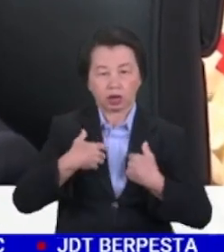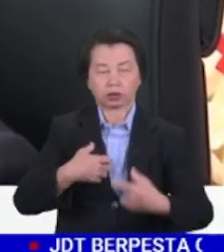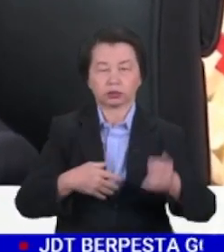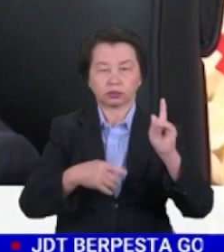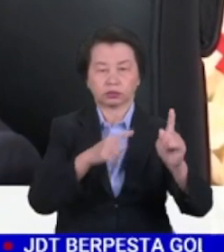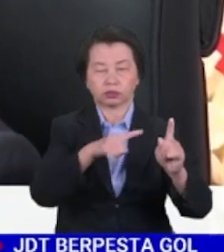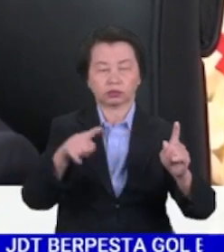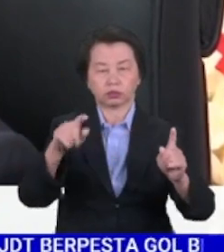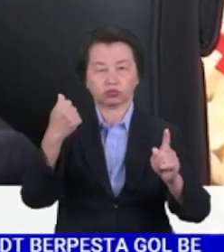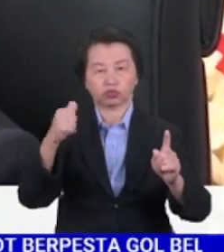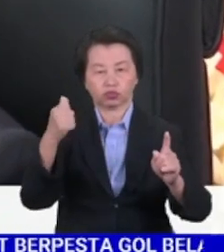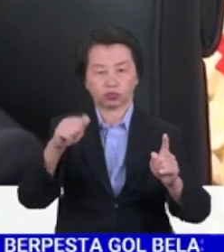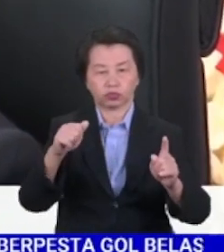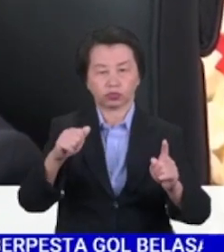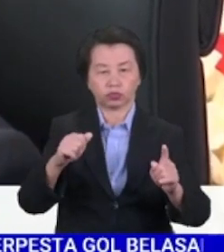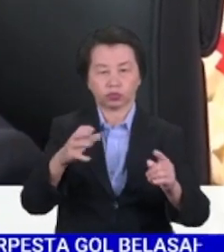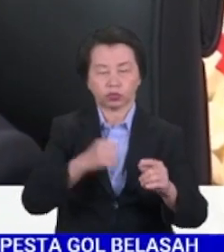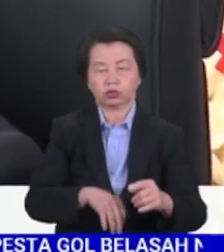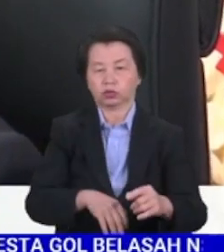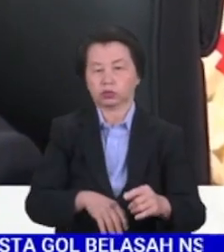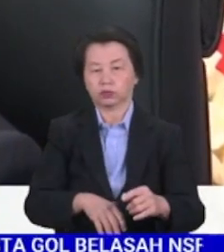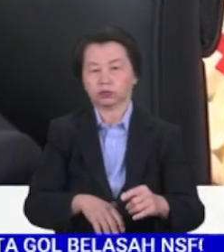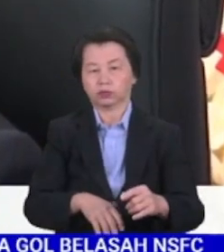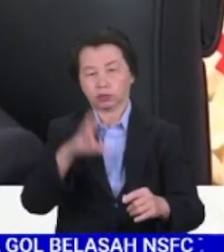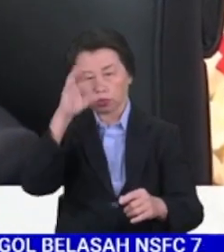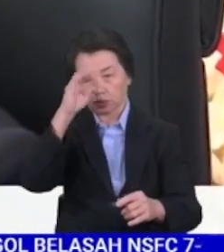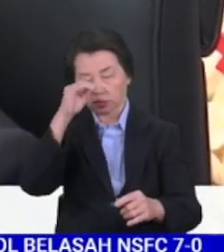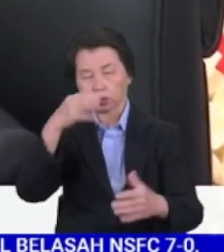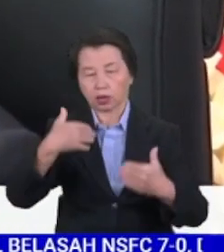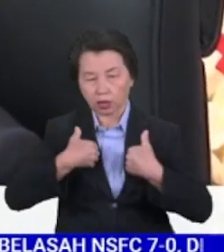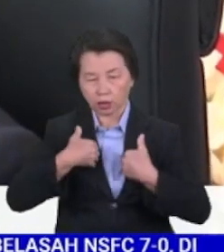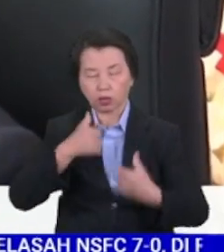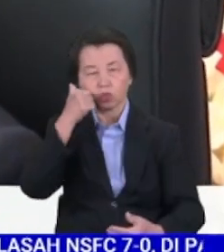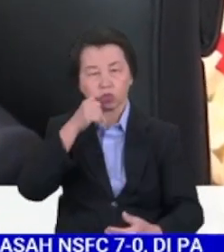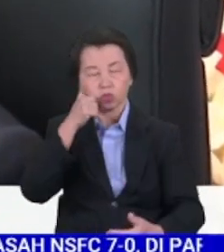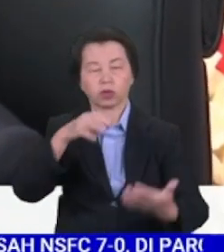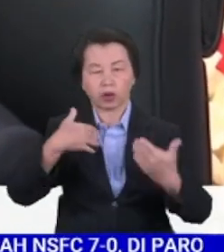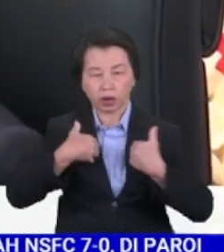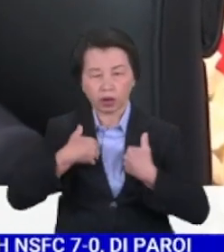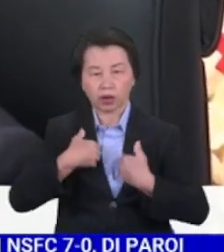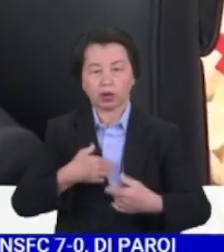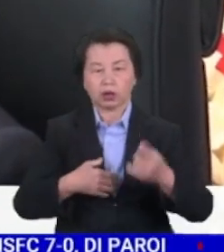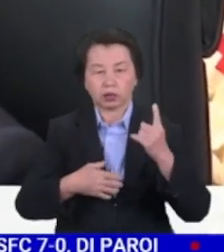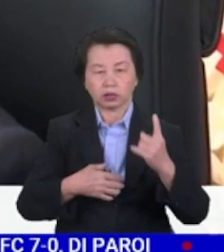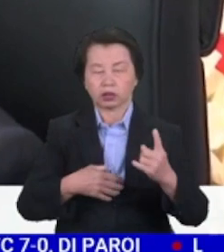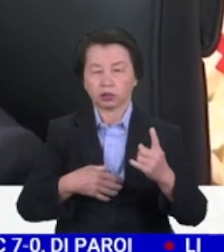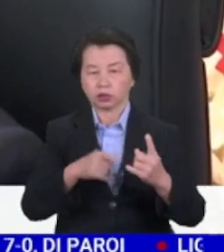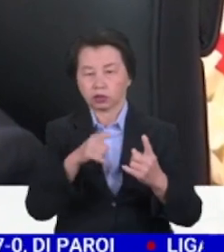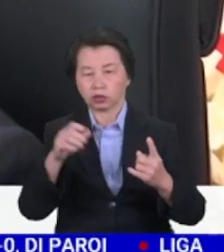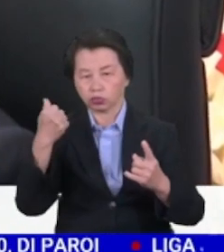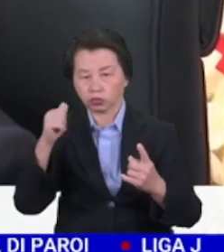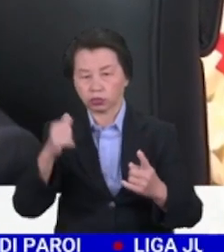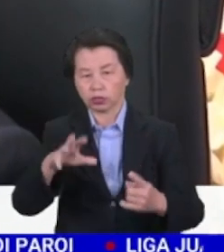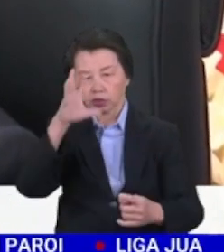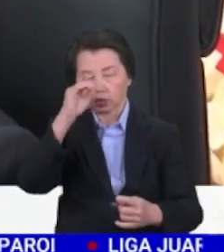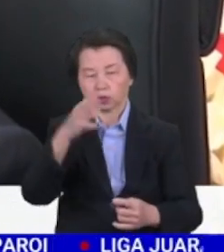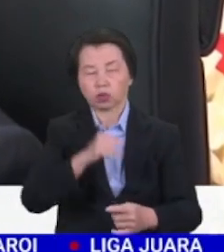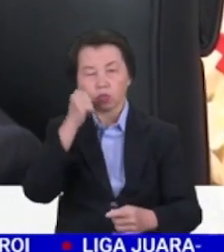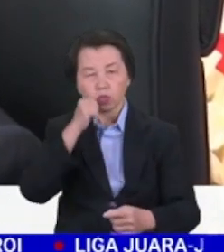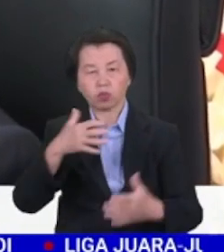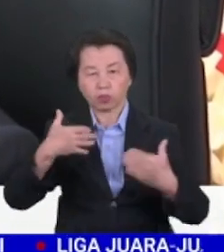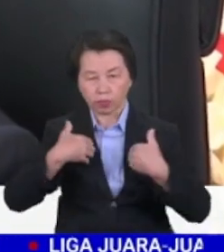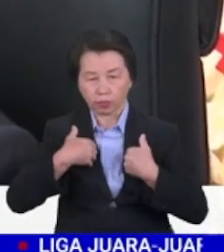10. Juzuk 1 hingga 10 lelaki ada, perempuan ada 1 hingga 20 lelaki dan juga